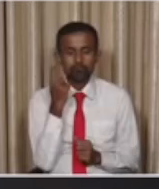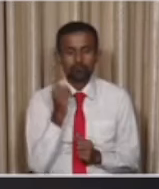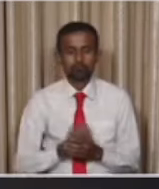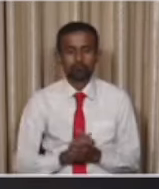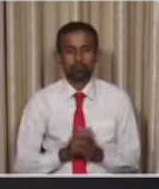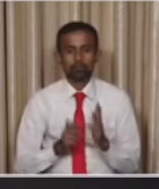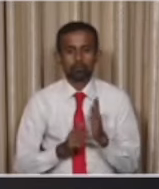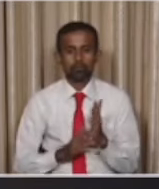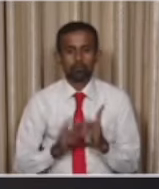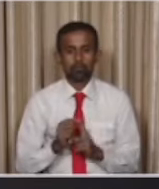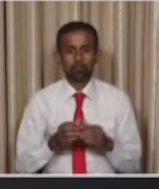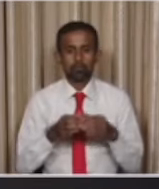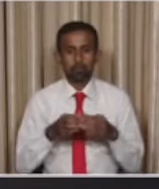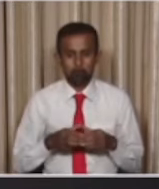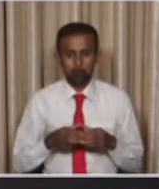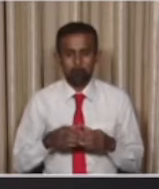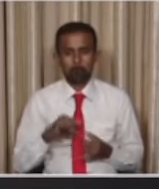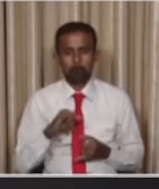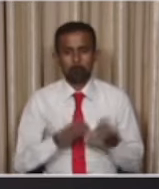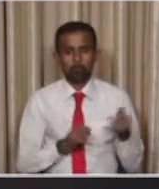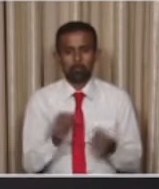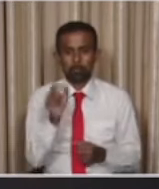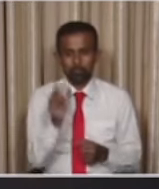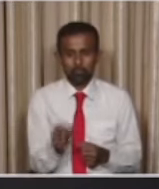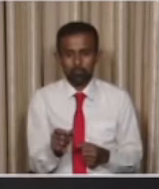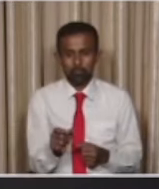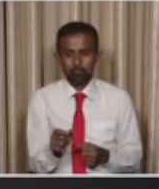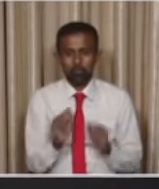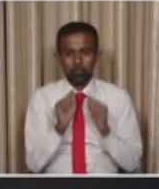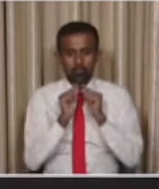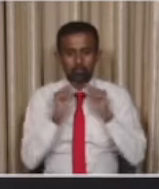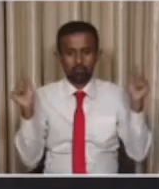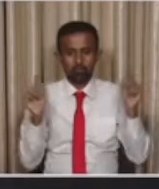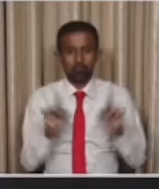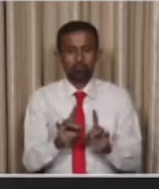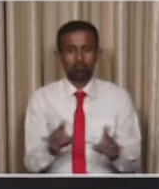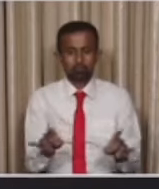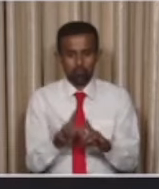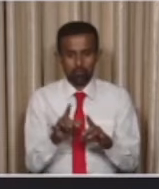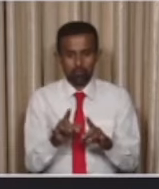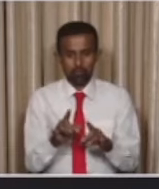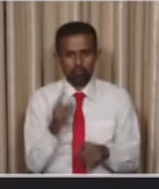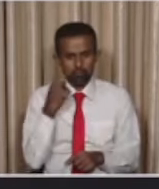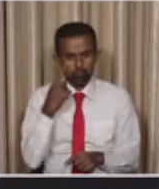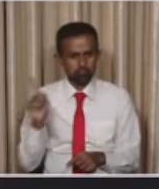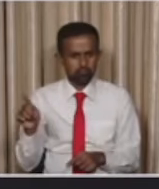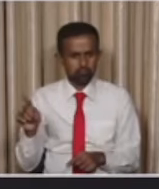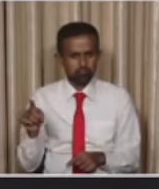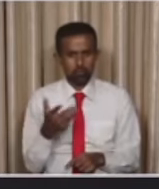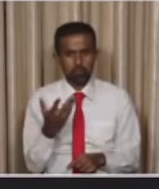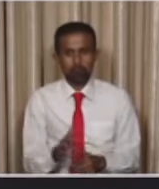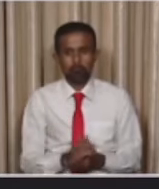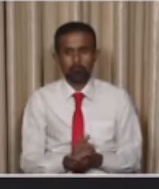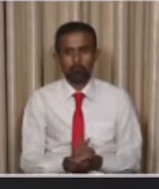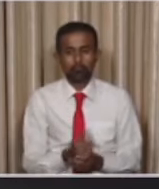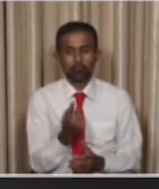විශේෂයෙන්ම එක්සත් ජාතික පක්ෂයේ මහලේකම්තුමා ඒ කරපු ප්‍රකාශය අනුව තමයි ඒ සැකය ඇතිරා